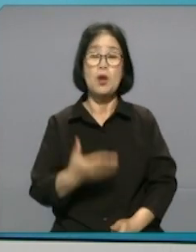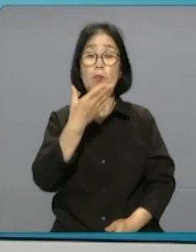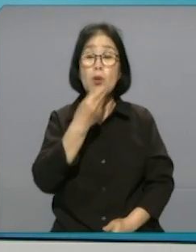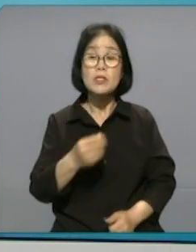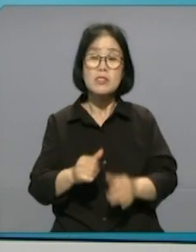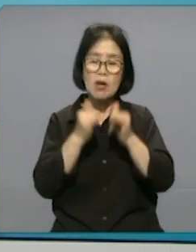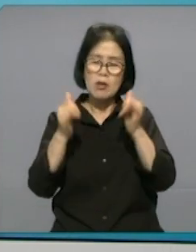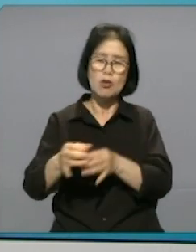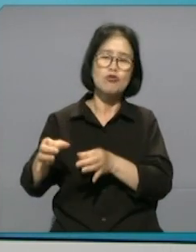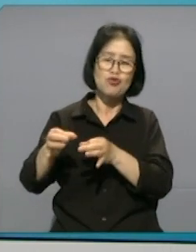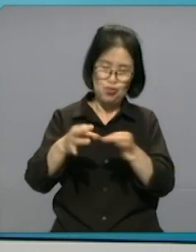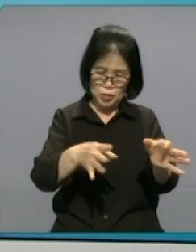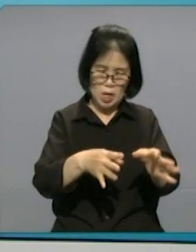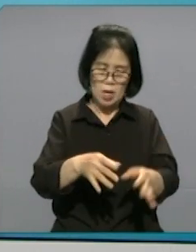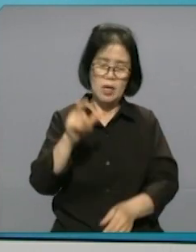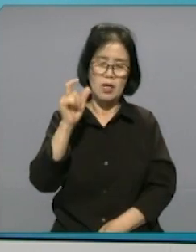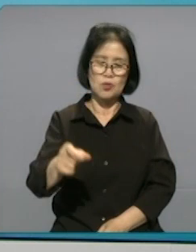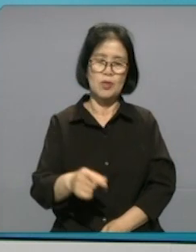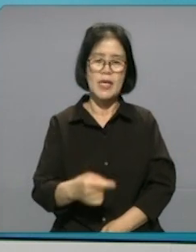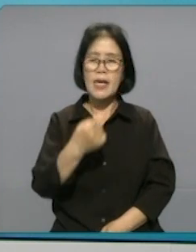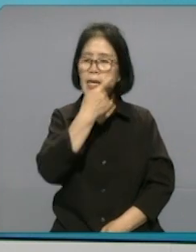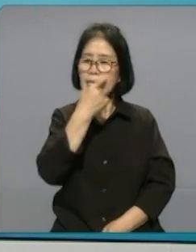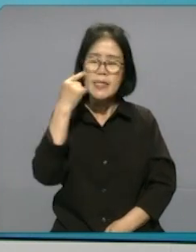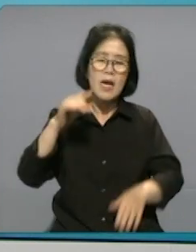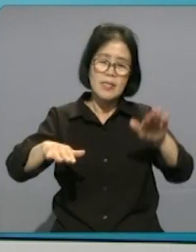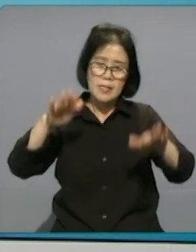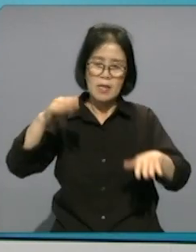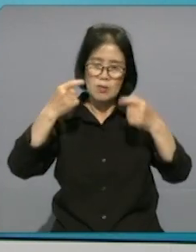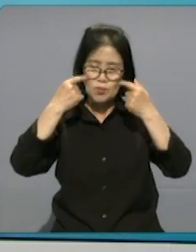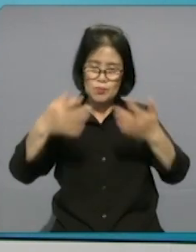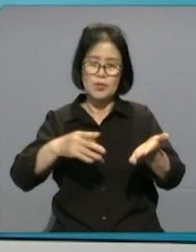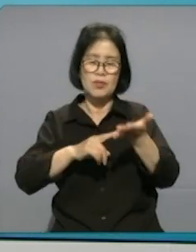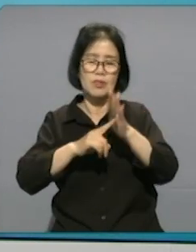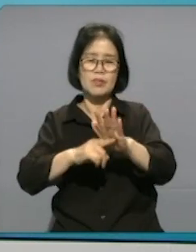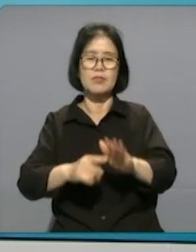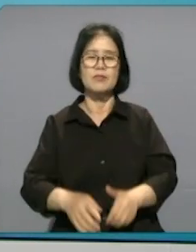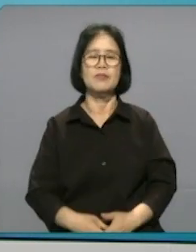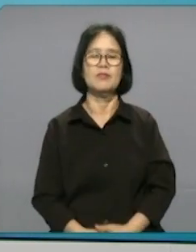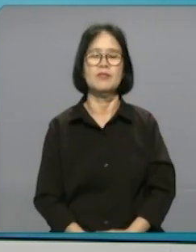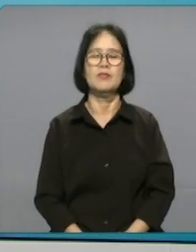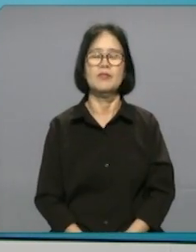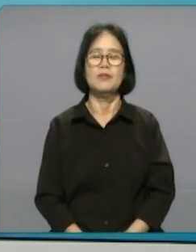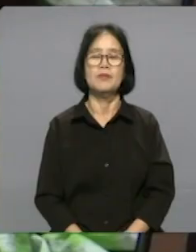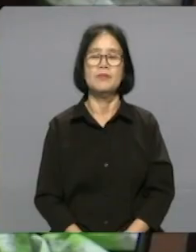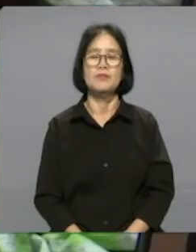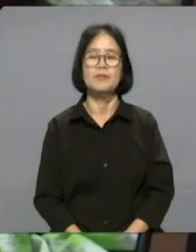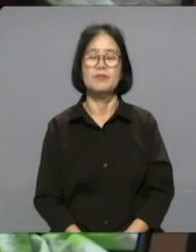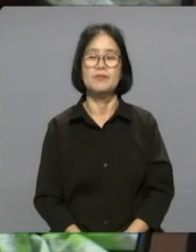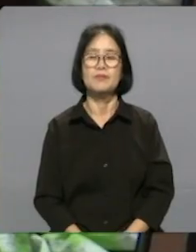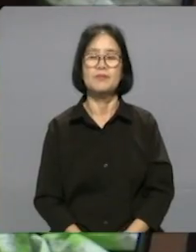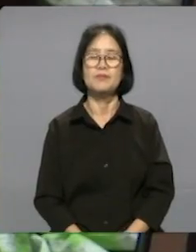사회적 투자라는 점을 강조하며 시각차를 분명히 했습니다 김대영 기자입니다